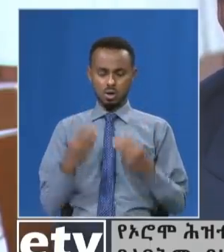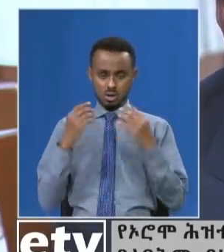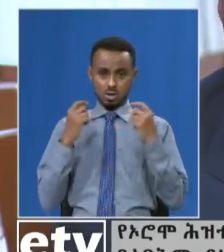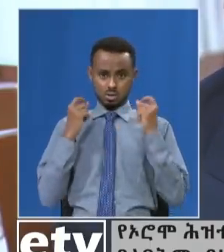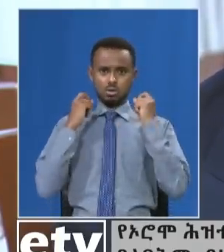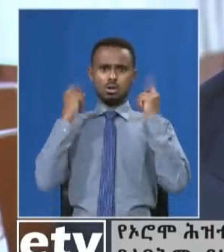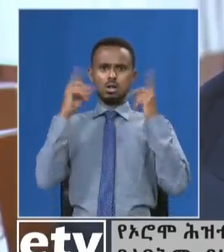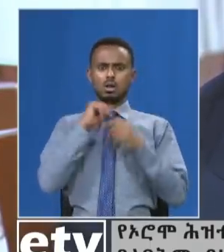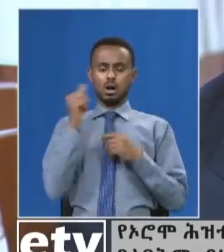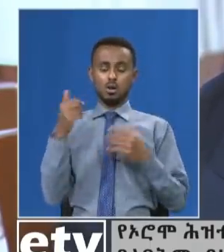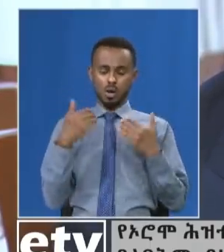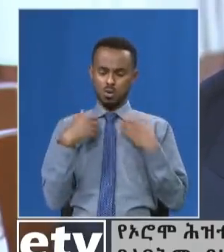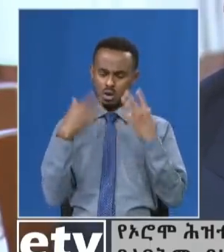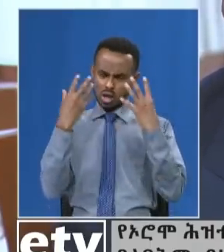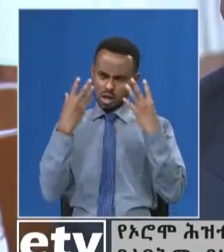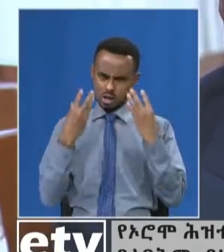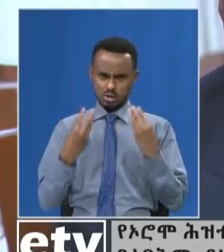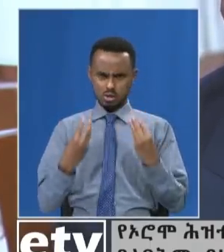የተደናገሩም ካሉ ቀስ ብለው